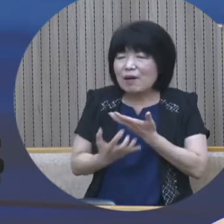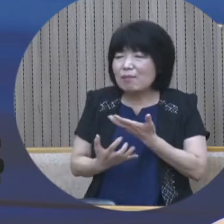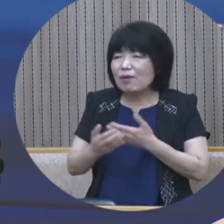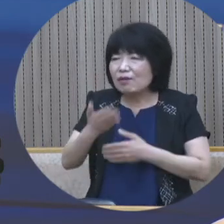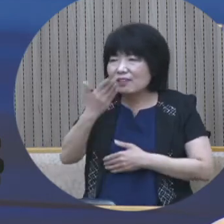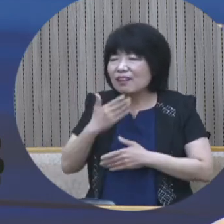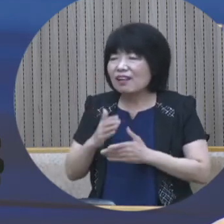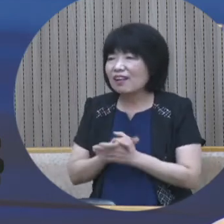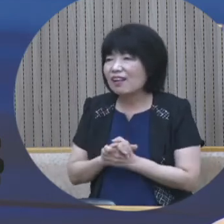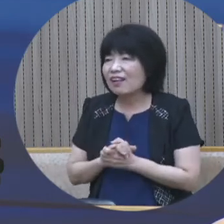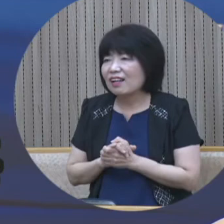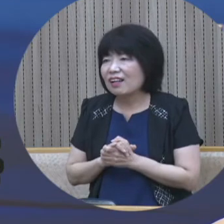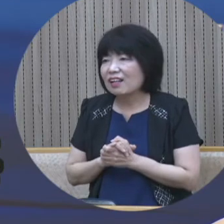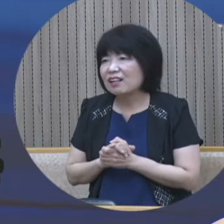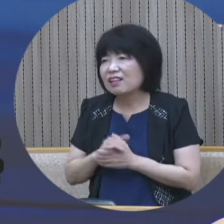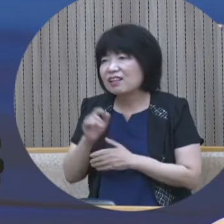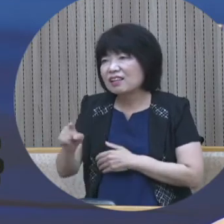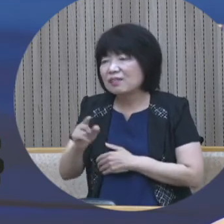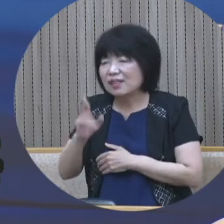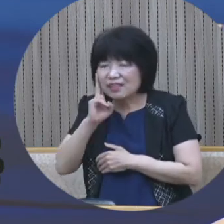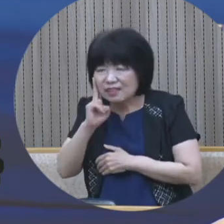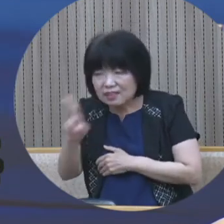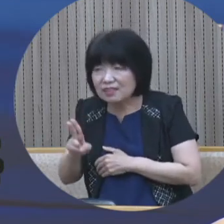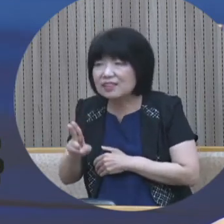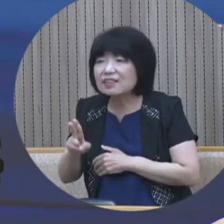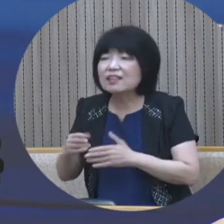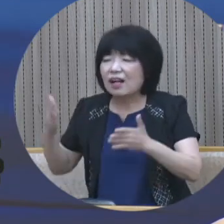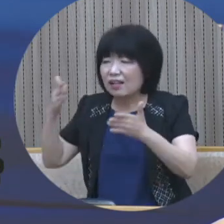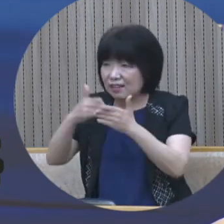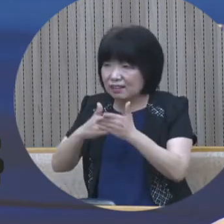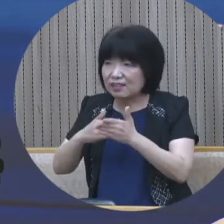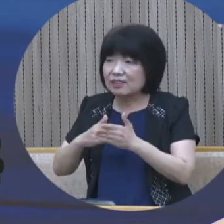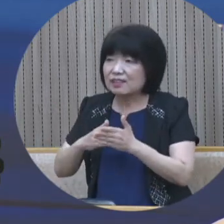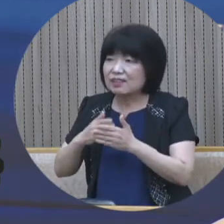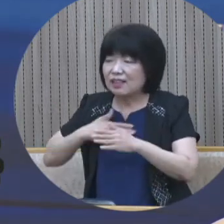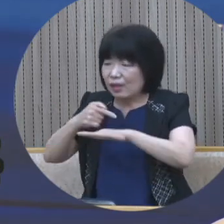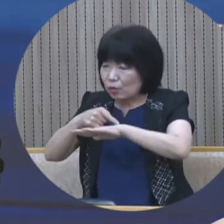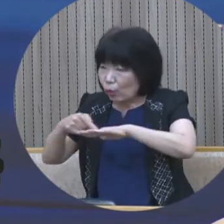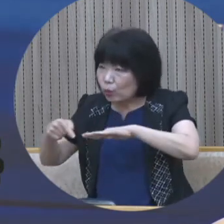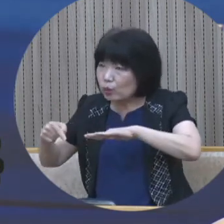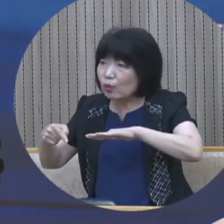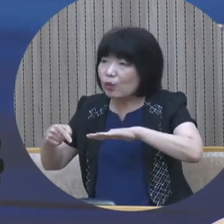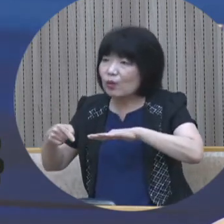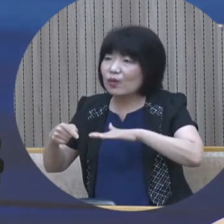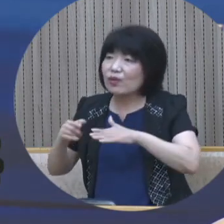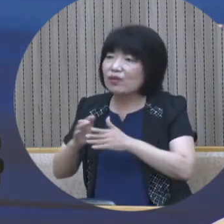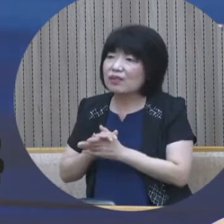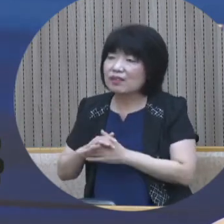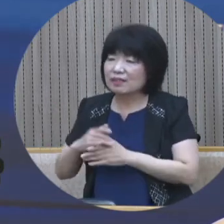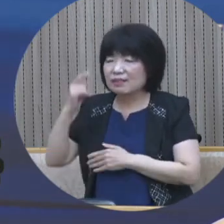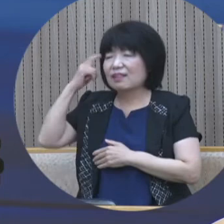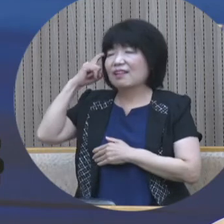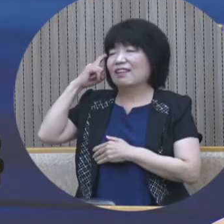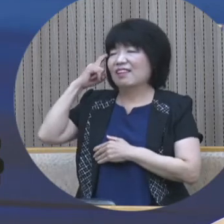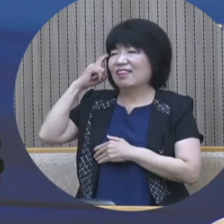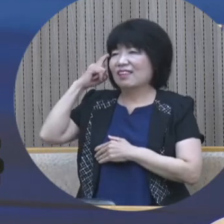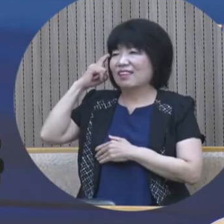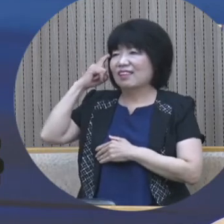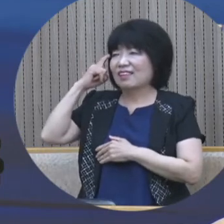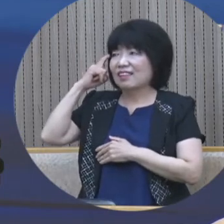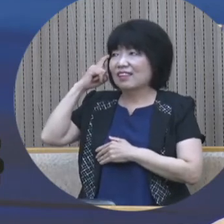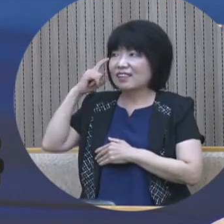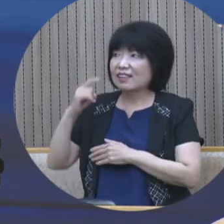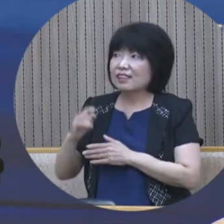얘기, 이런 비참한 지경에 있는 자기 동족을 떠올린 거예요. 생각한